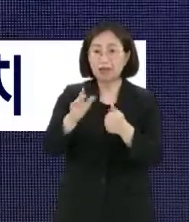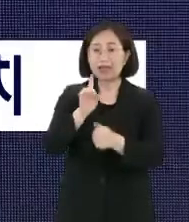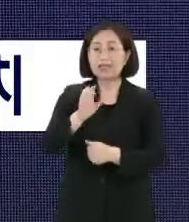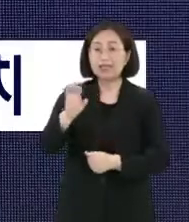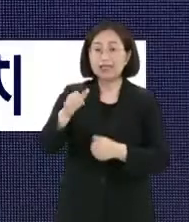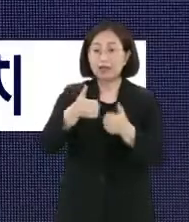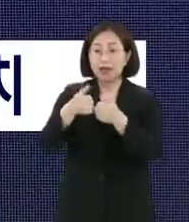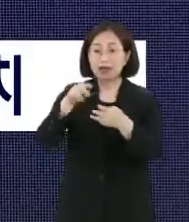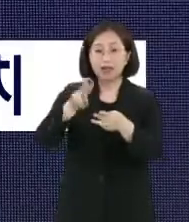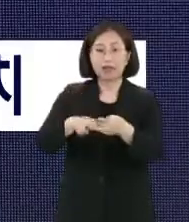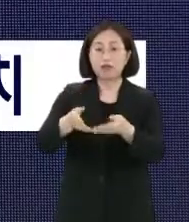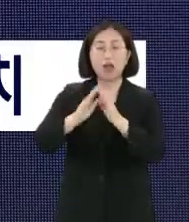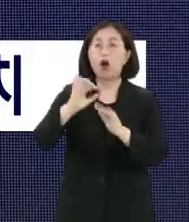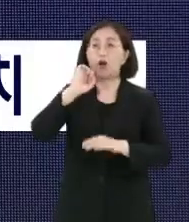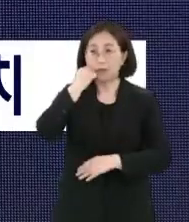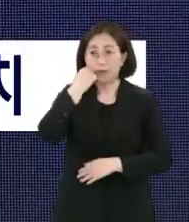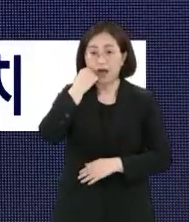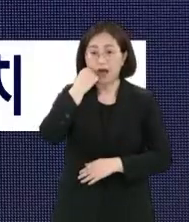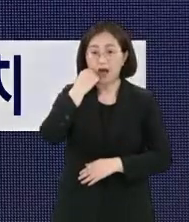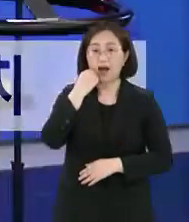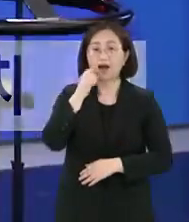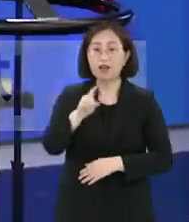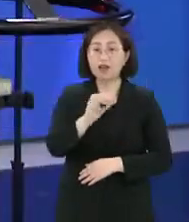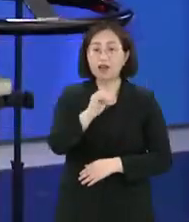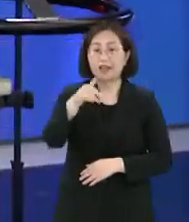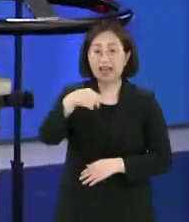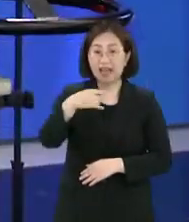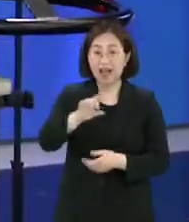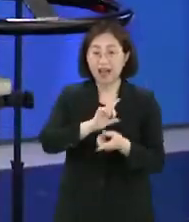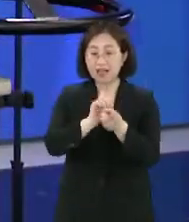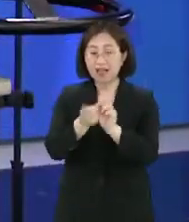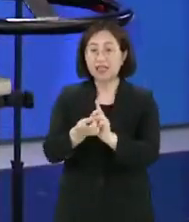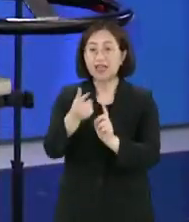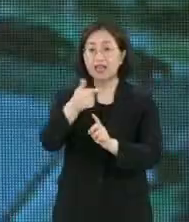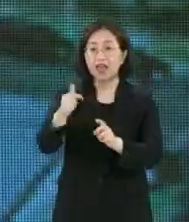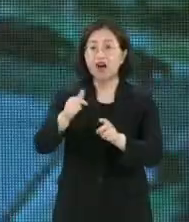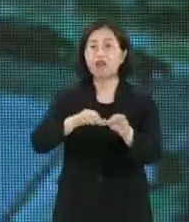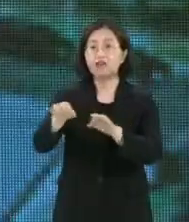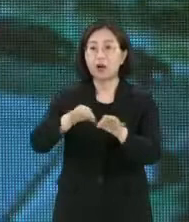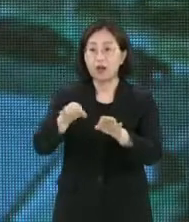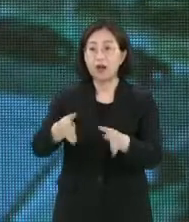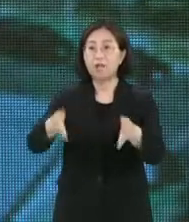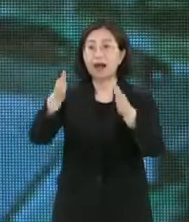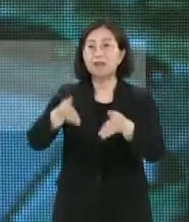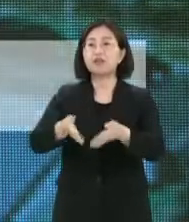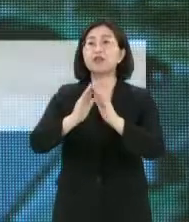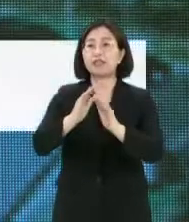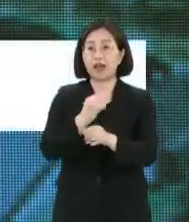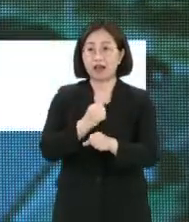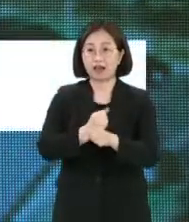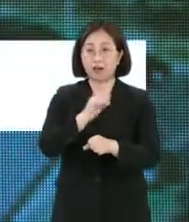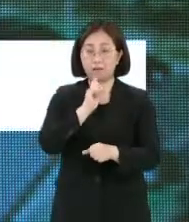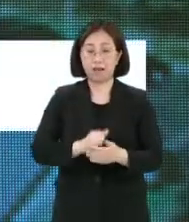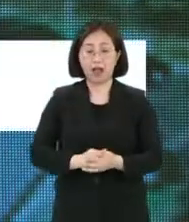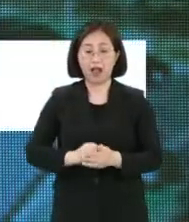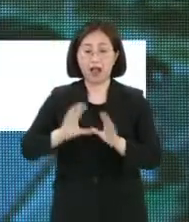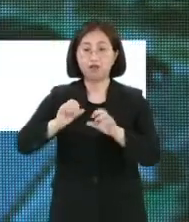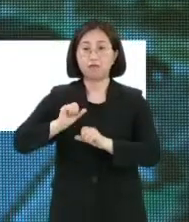어렵다며 이케아의 준하는 대형 프리미엄 아울렛 유치를 공약했습니다. 특히 국방 컨벤션